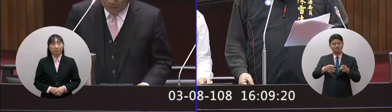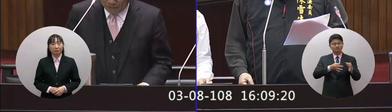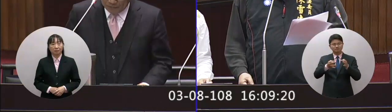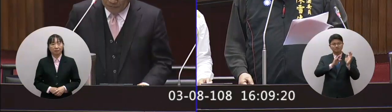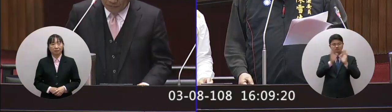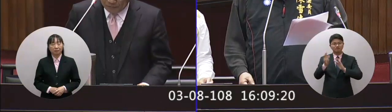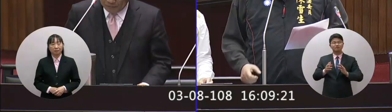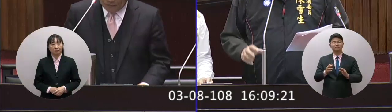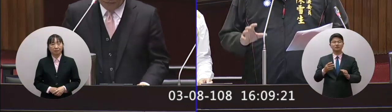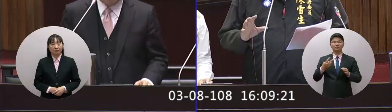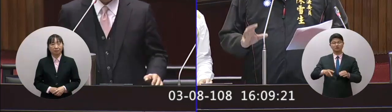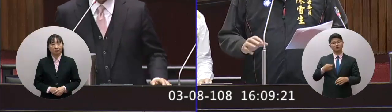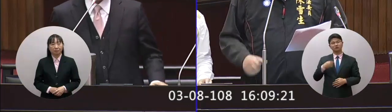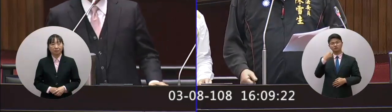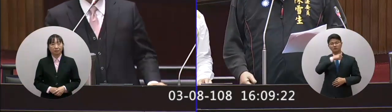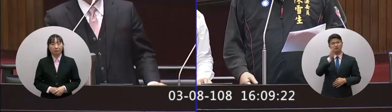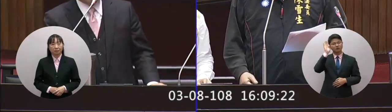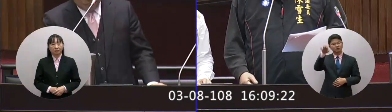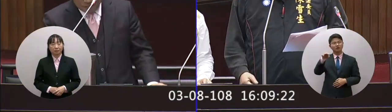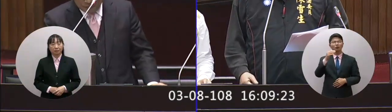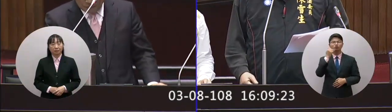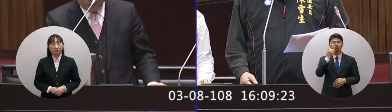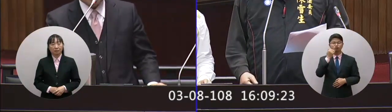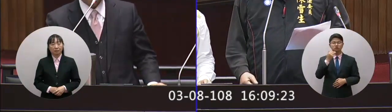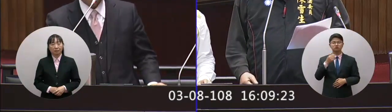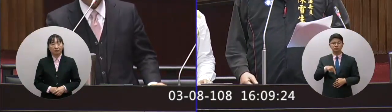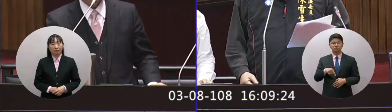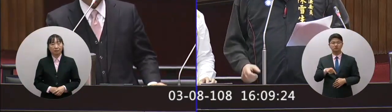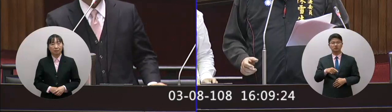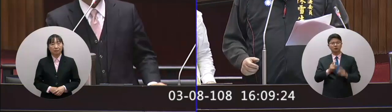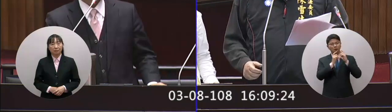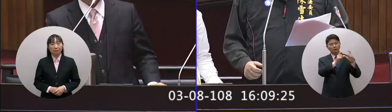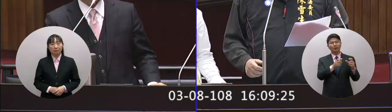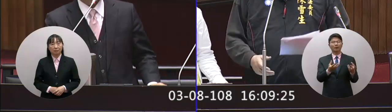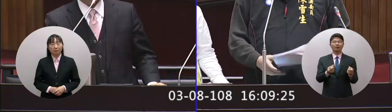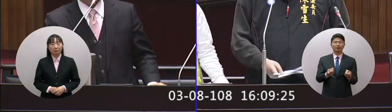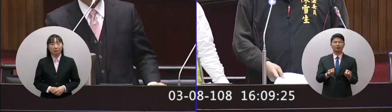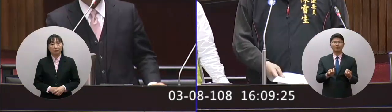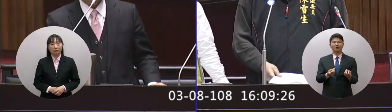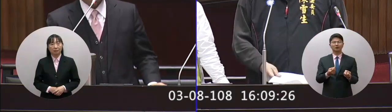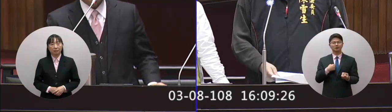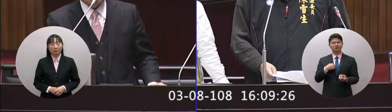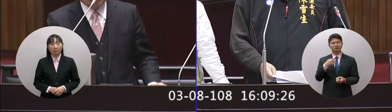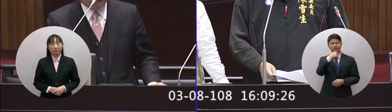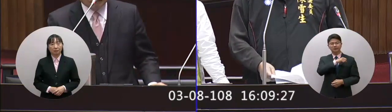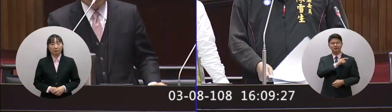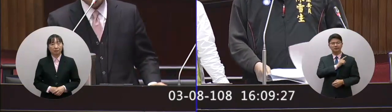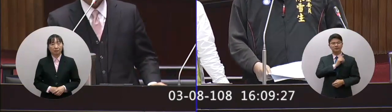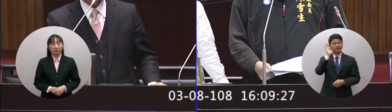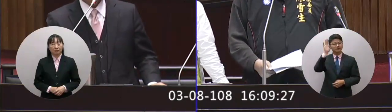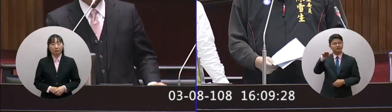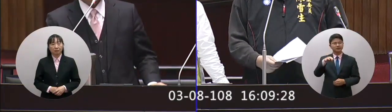我们台湾未来啊，如果在这个议题上不做正面的回应或者去操作。我们未来可能选择不